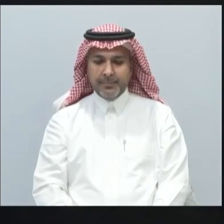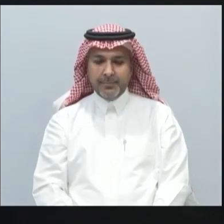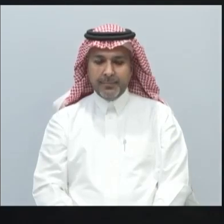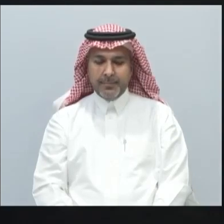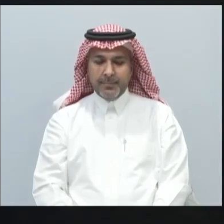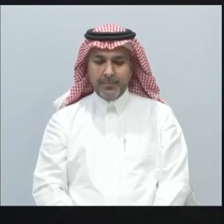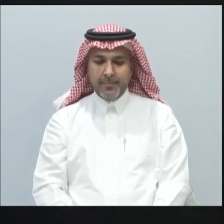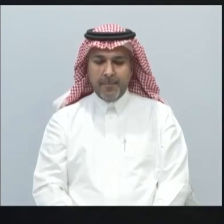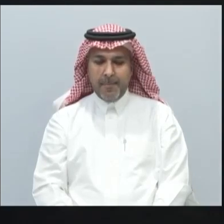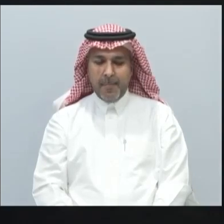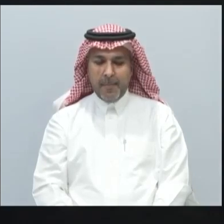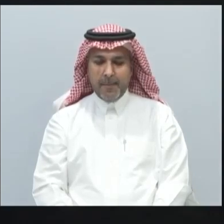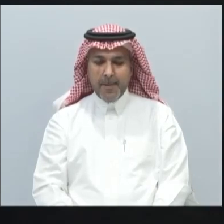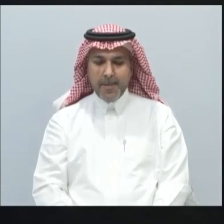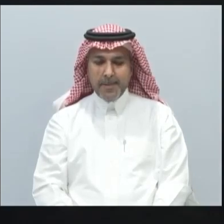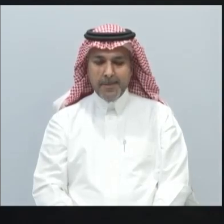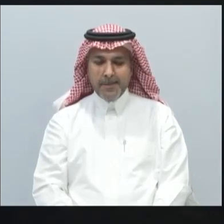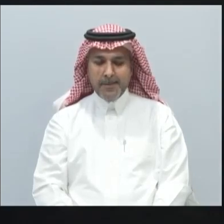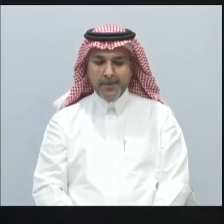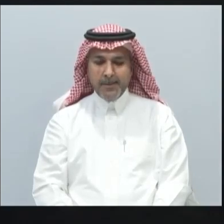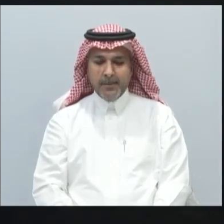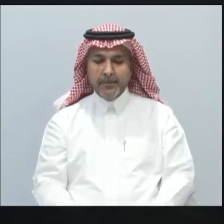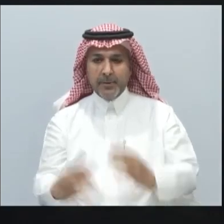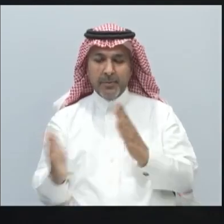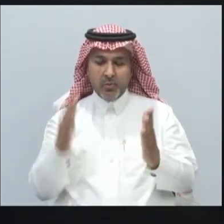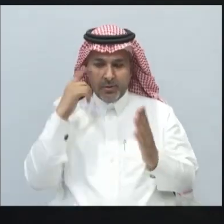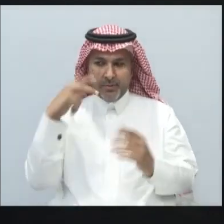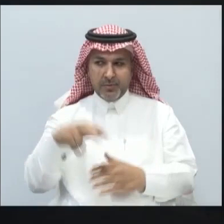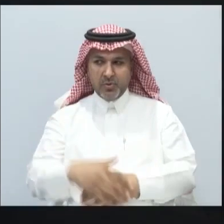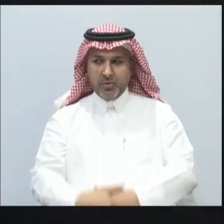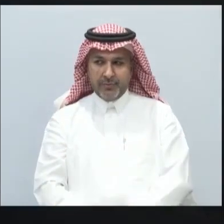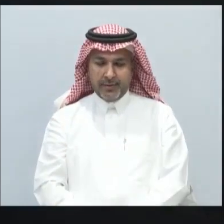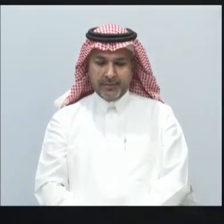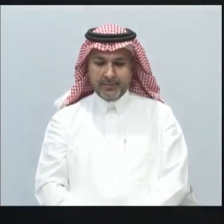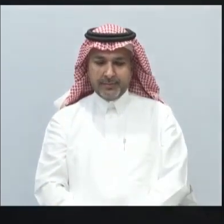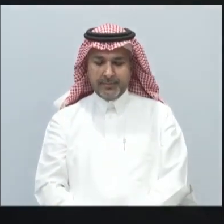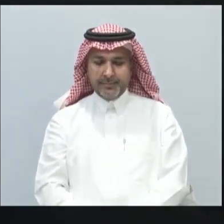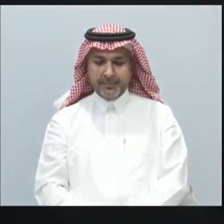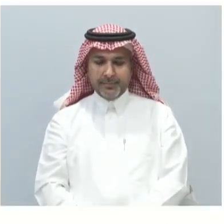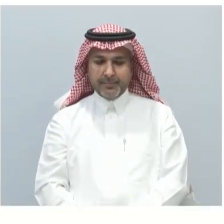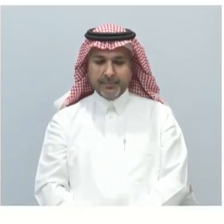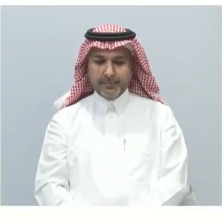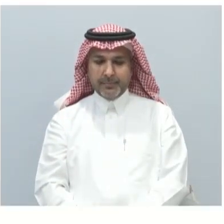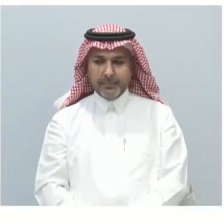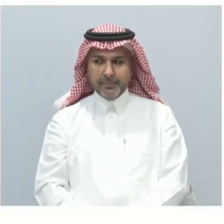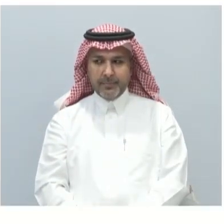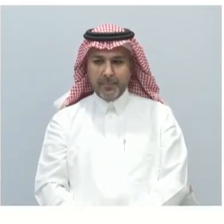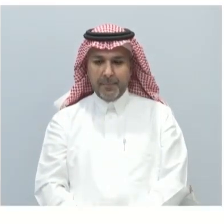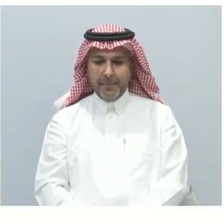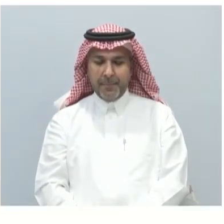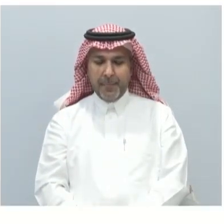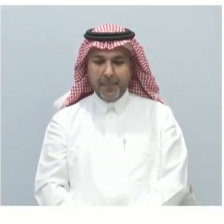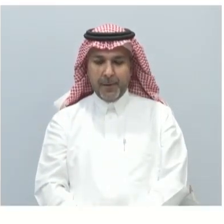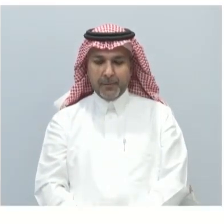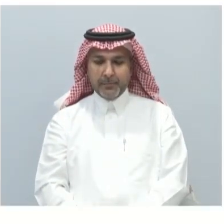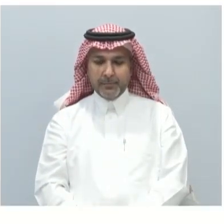سريع ومن الجهه اليسار سوف تذهب او تقترب من الصفر يعني بهذا الشكل ننتقل الحين